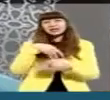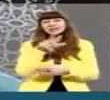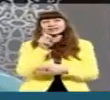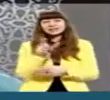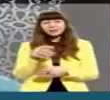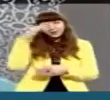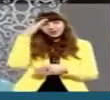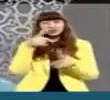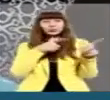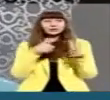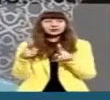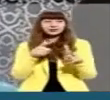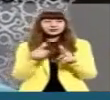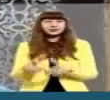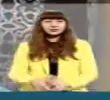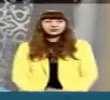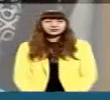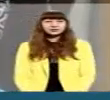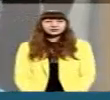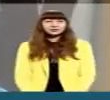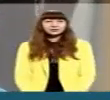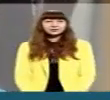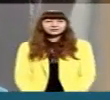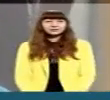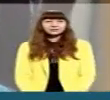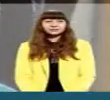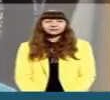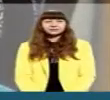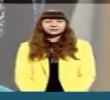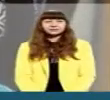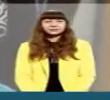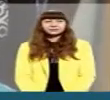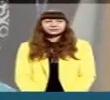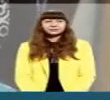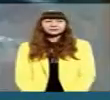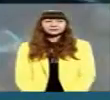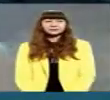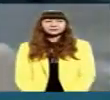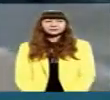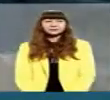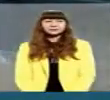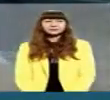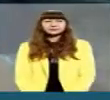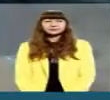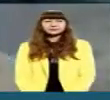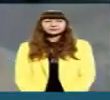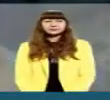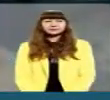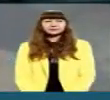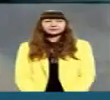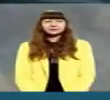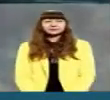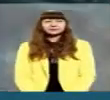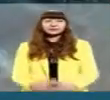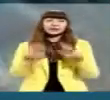Дед Мороз ты самый добрый, но я тоже не плашал. Занимался я уборкой, с мамой елку украшал. Аяз ата оның еңбегі